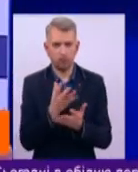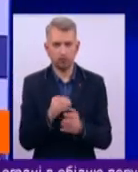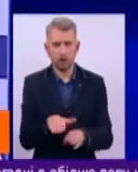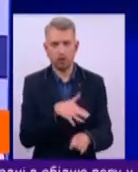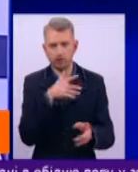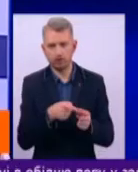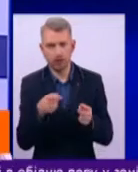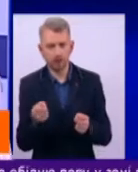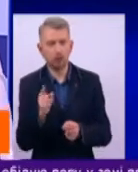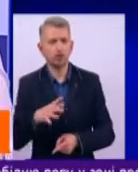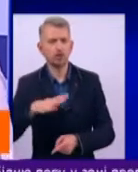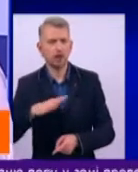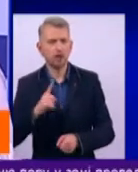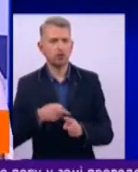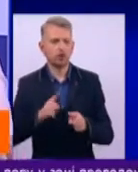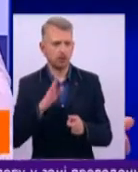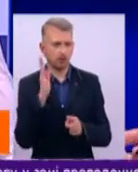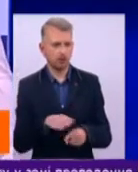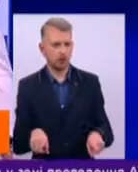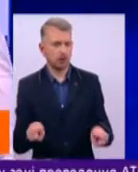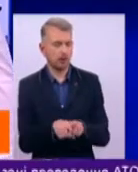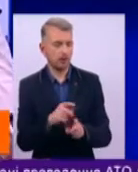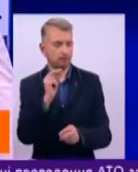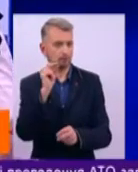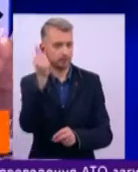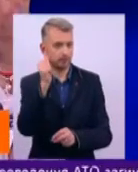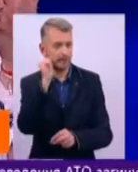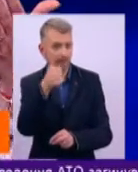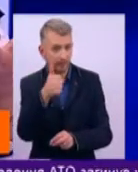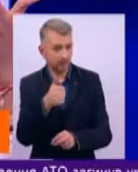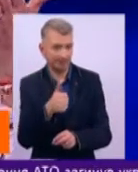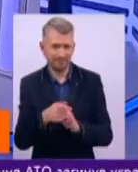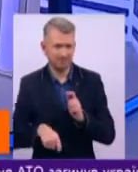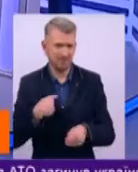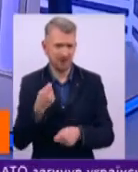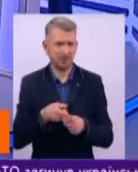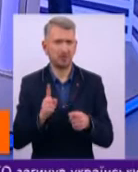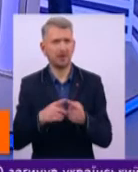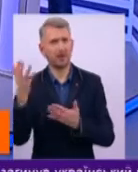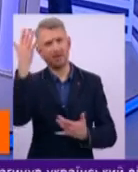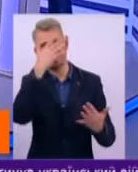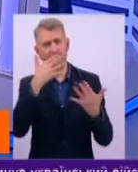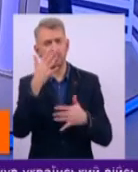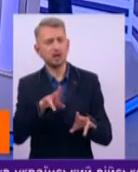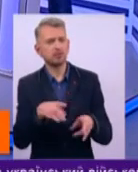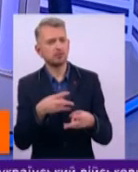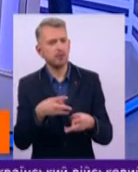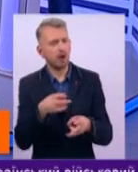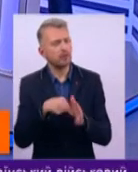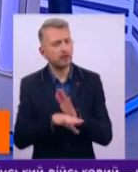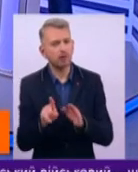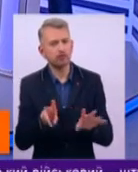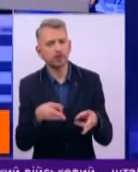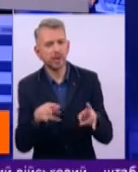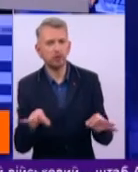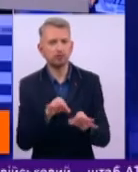тривалий час. Тому чекати, що це буде ось так назад, завтра, ну, це марно, це, знаєте, це романтично, але це не означає, що не треба робити кроків